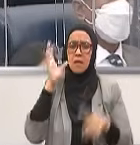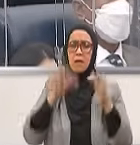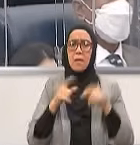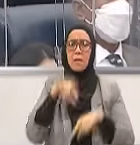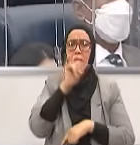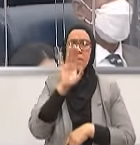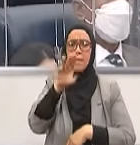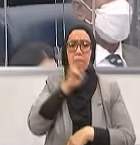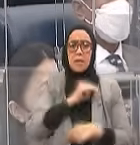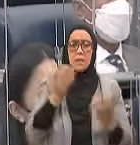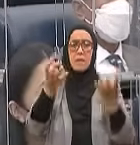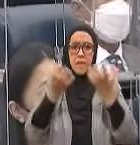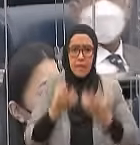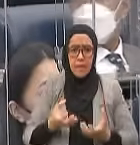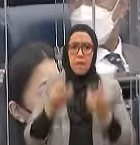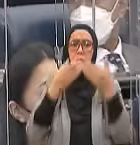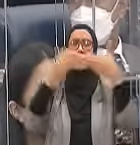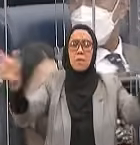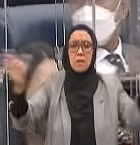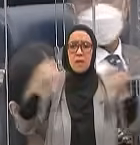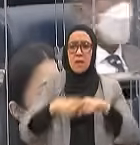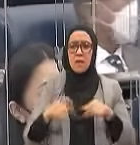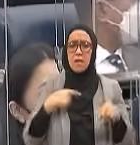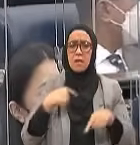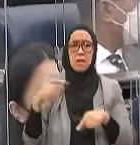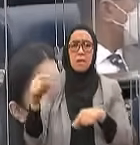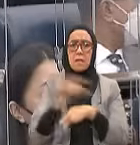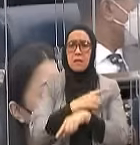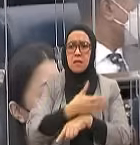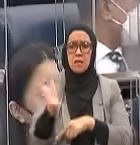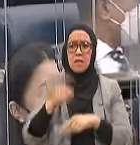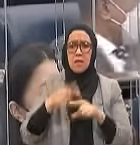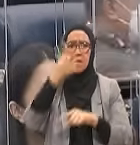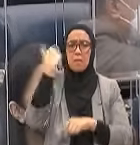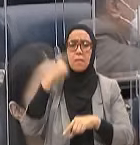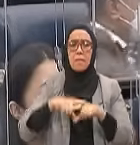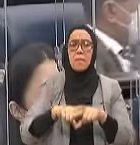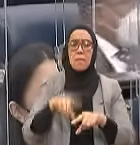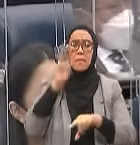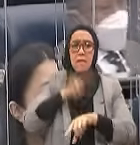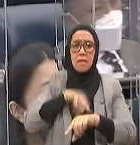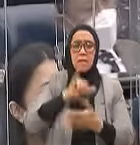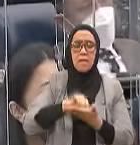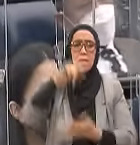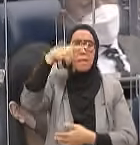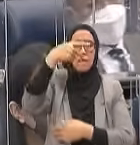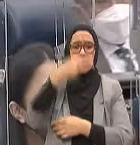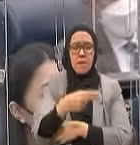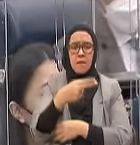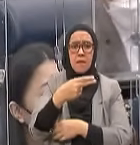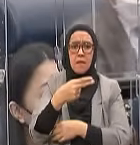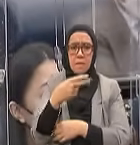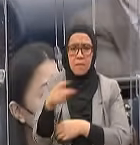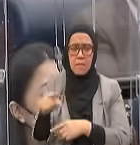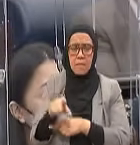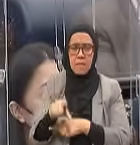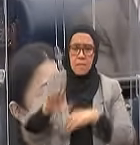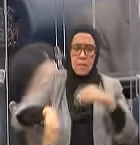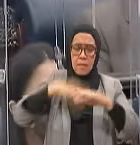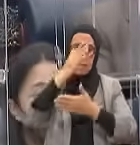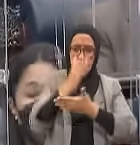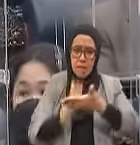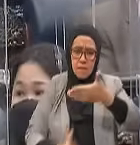Vietnam classifier jangan main Facebook 2011 by Pattison polimetri select committee akan ditemukan untuk